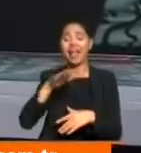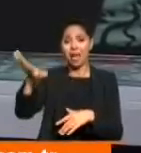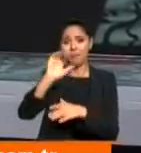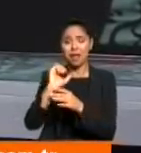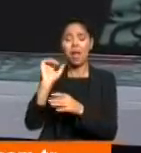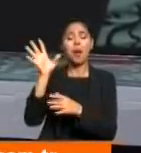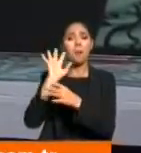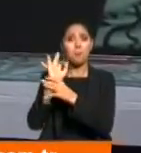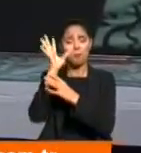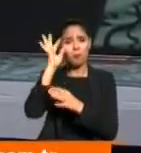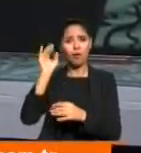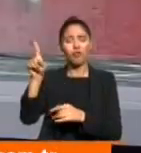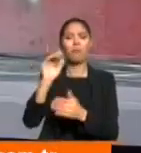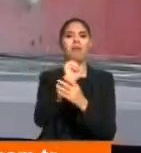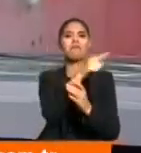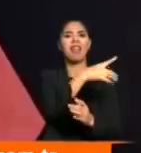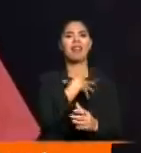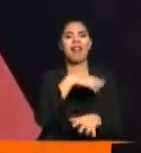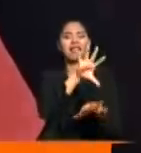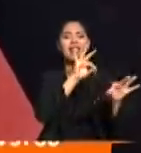mesleklerini, kebapçılığı.